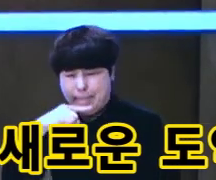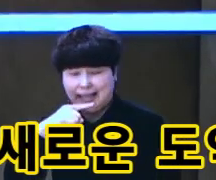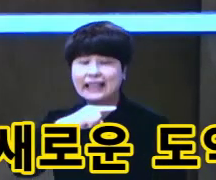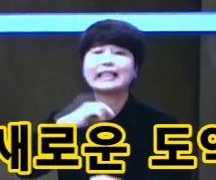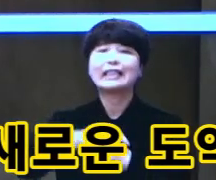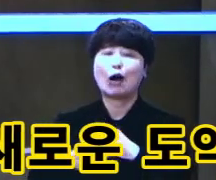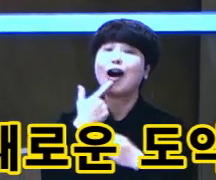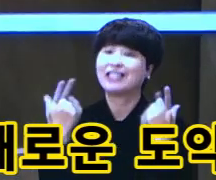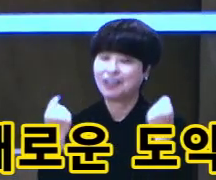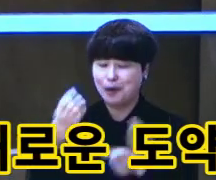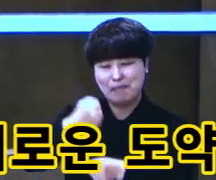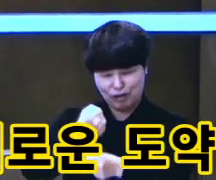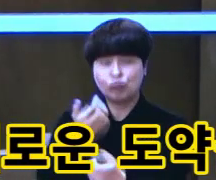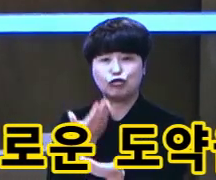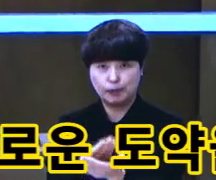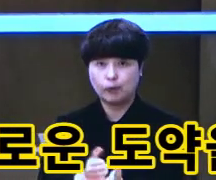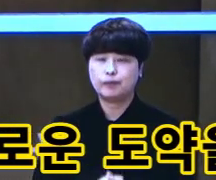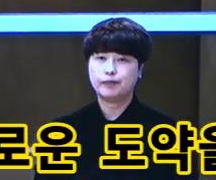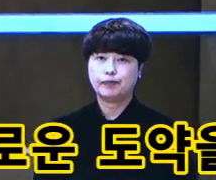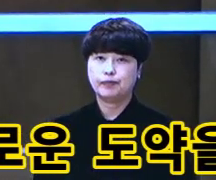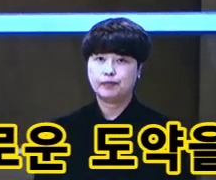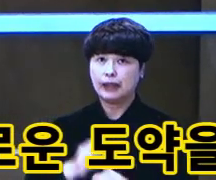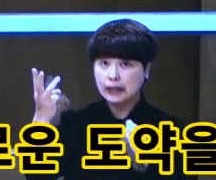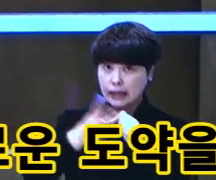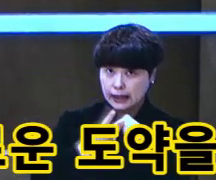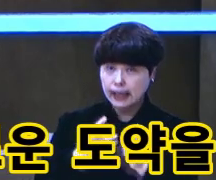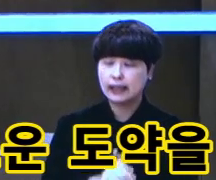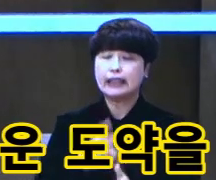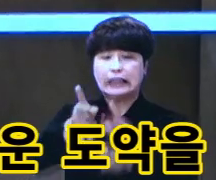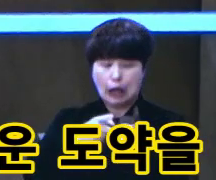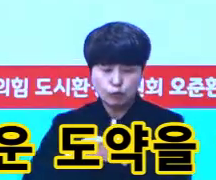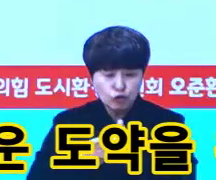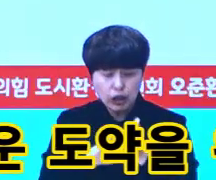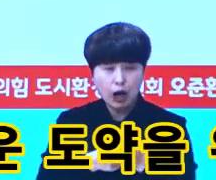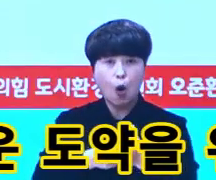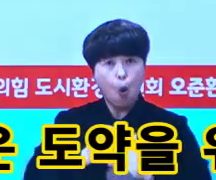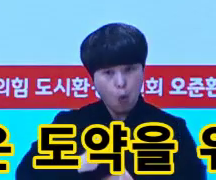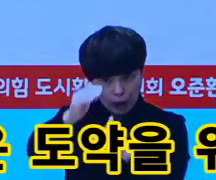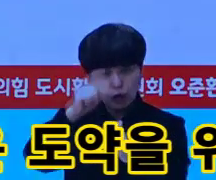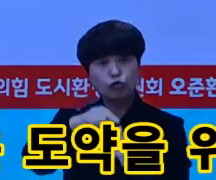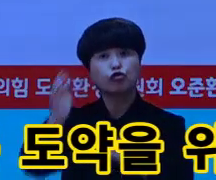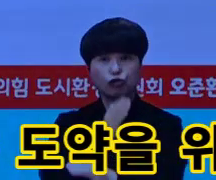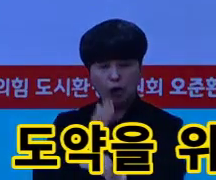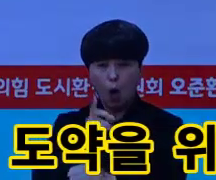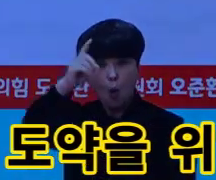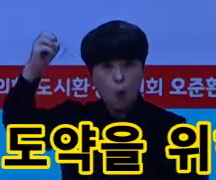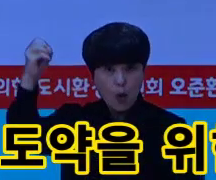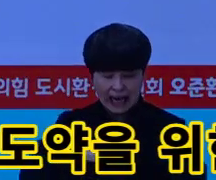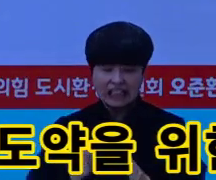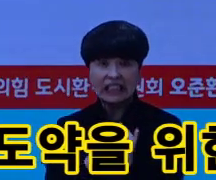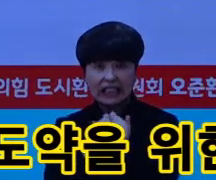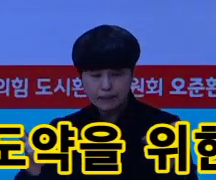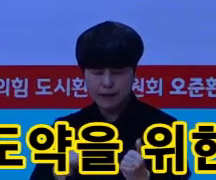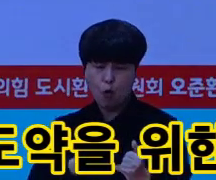개발해 주십시오. 셋째, 사업 추진 과정에 고향 시민이 함께 참여할 수